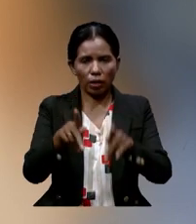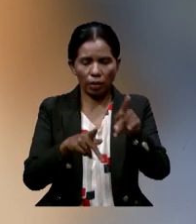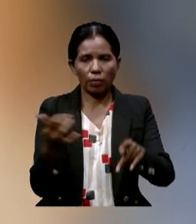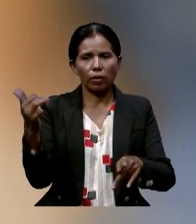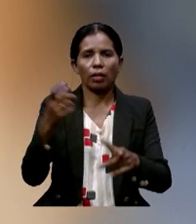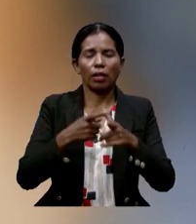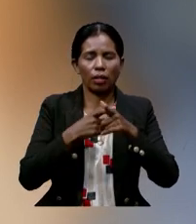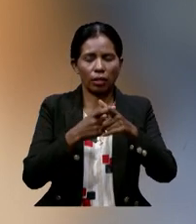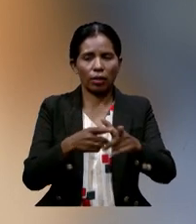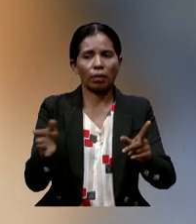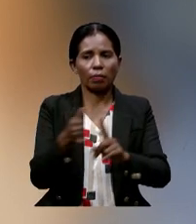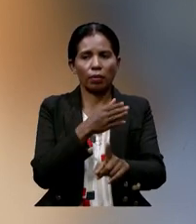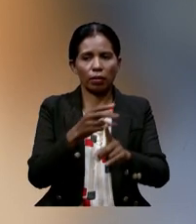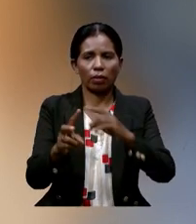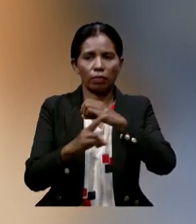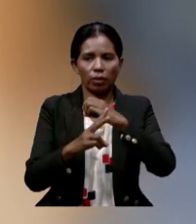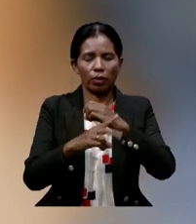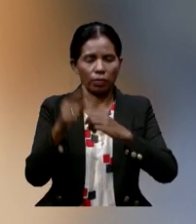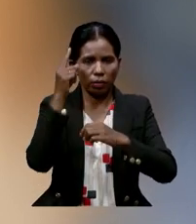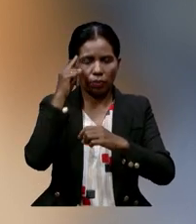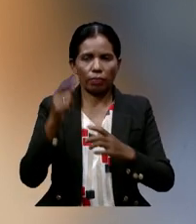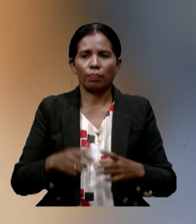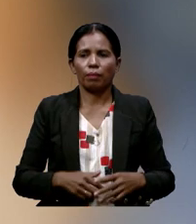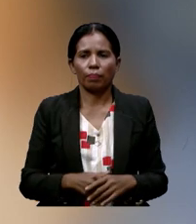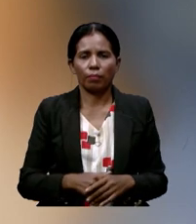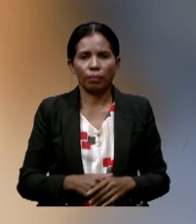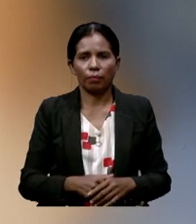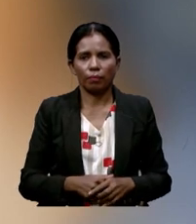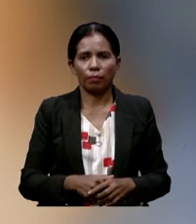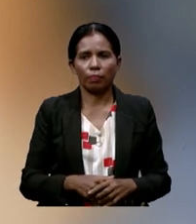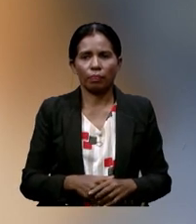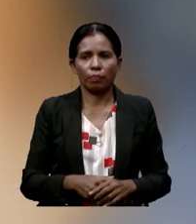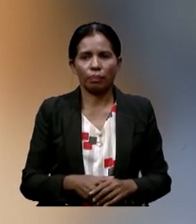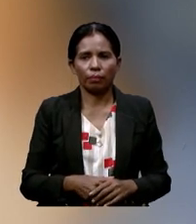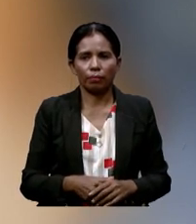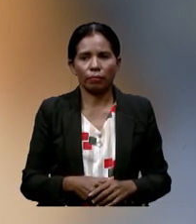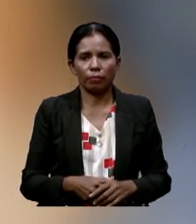nebe baku kanek viti maya parte ulun Juan Carlos Tomas Suarez Jemen.